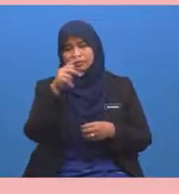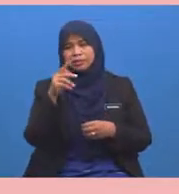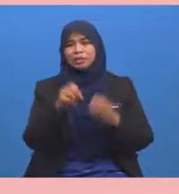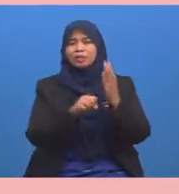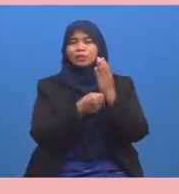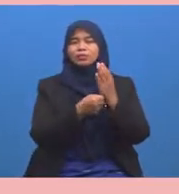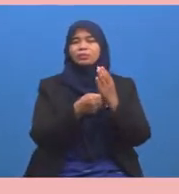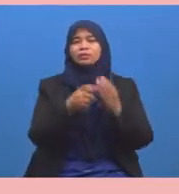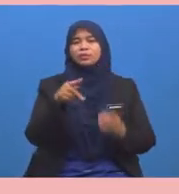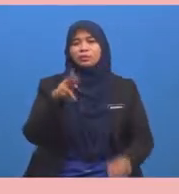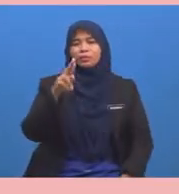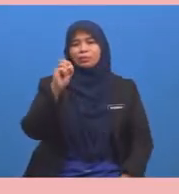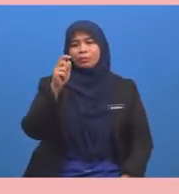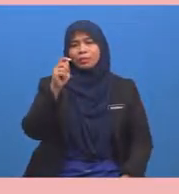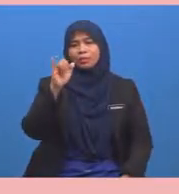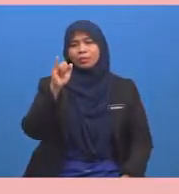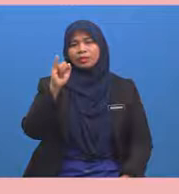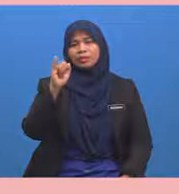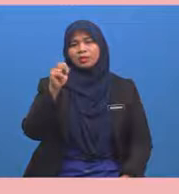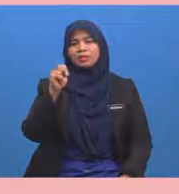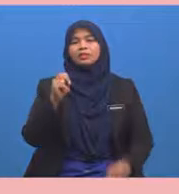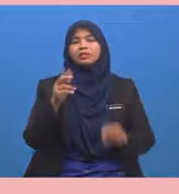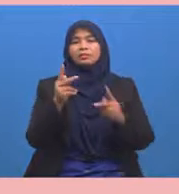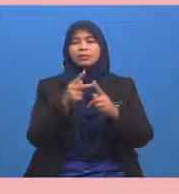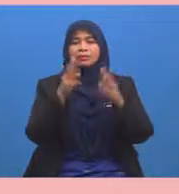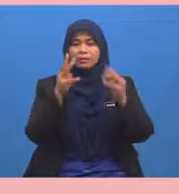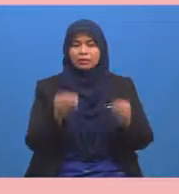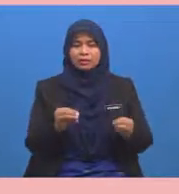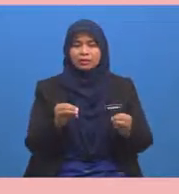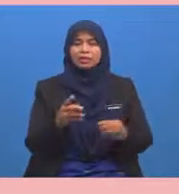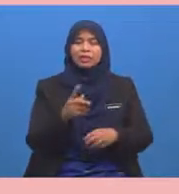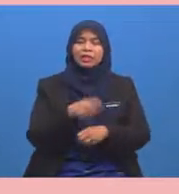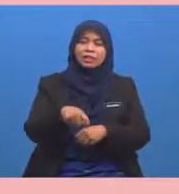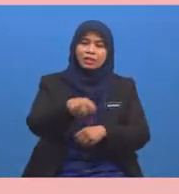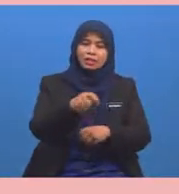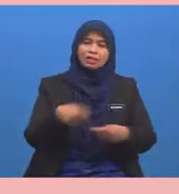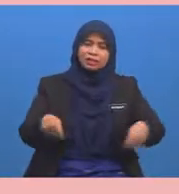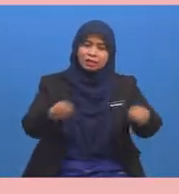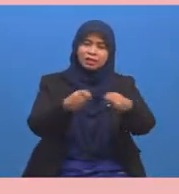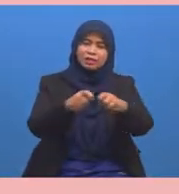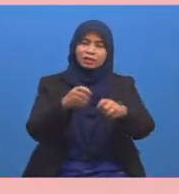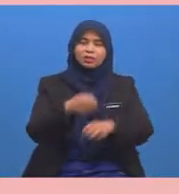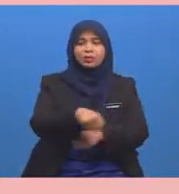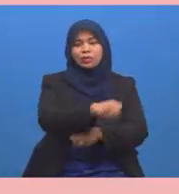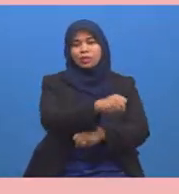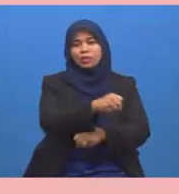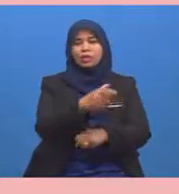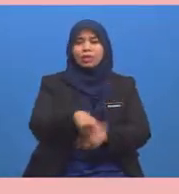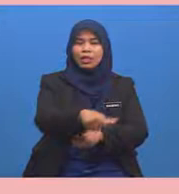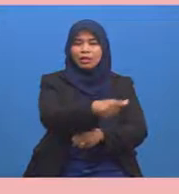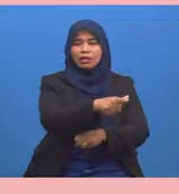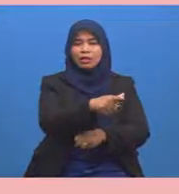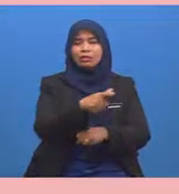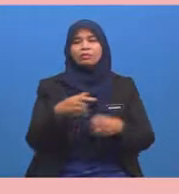sumber protein kepada manusia. Hal ini kerana tasik, sungai dan laut membekalkan hidupan